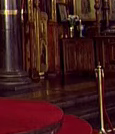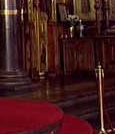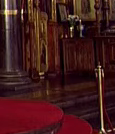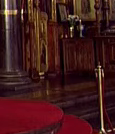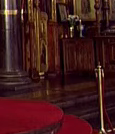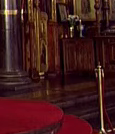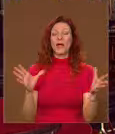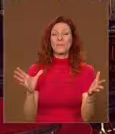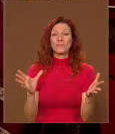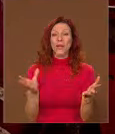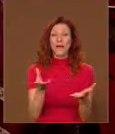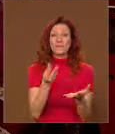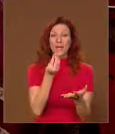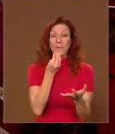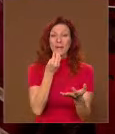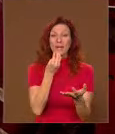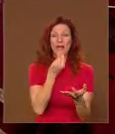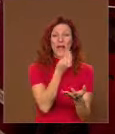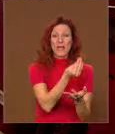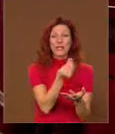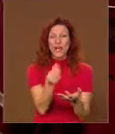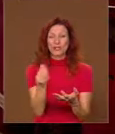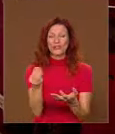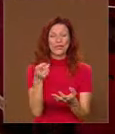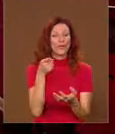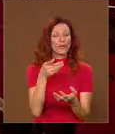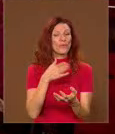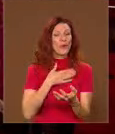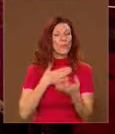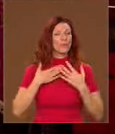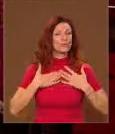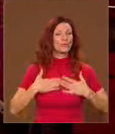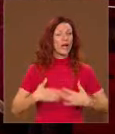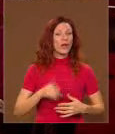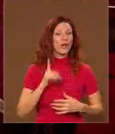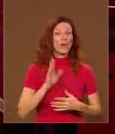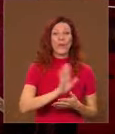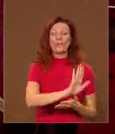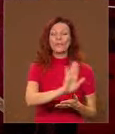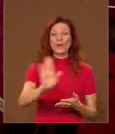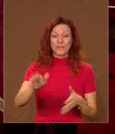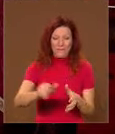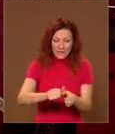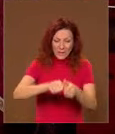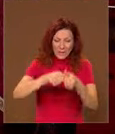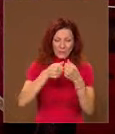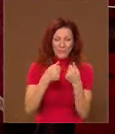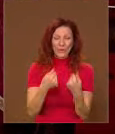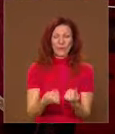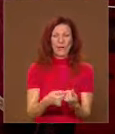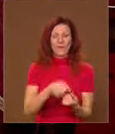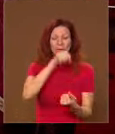Вземете и яжте, това е моето тяло, което за вас се преломява за опрощаване